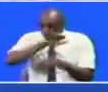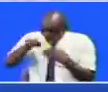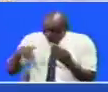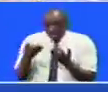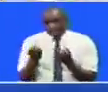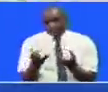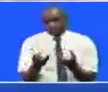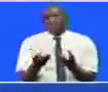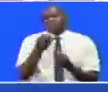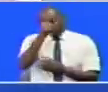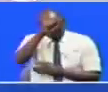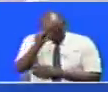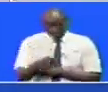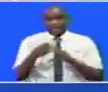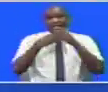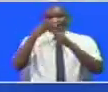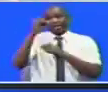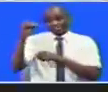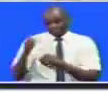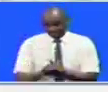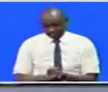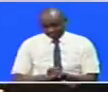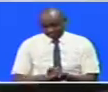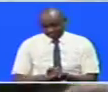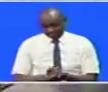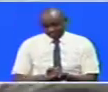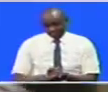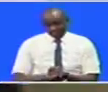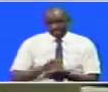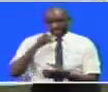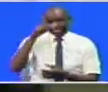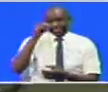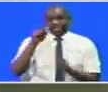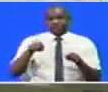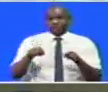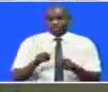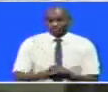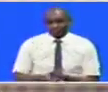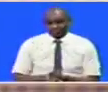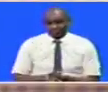polisi kuwa 5800. Shadrack Miti, KTN Leo.